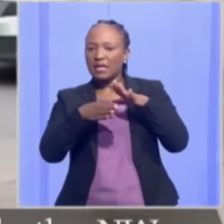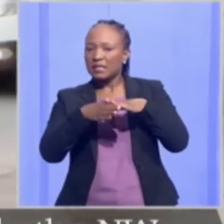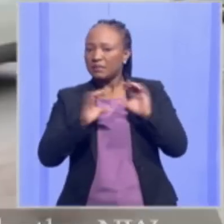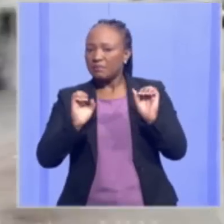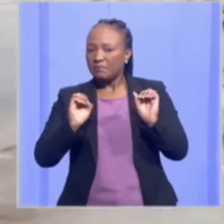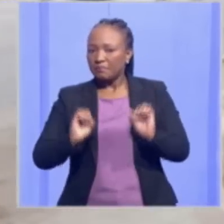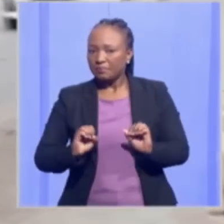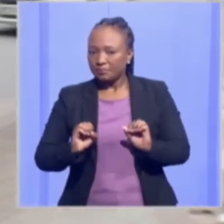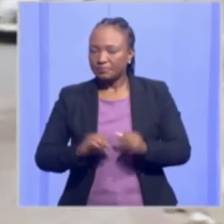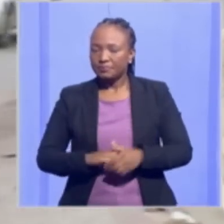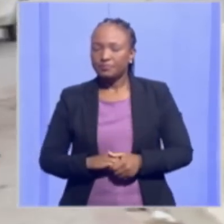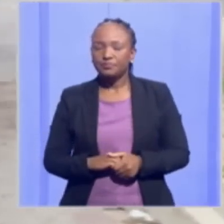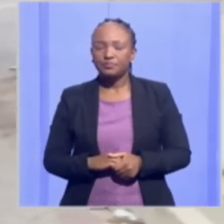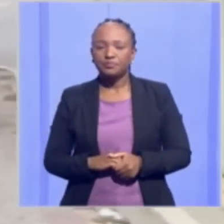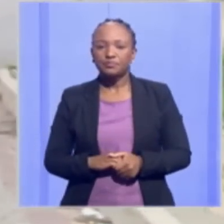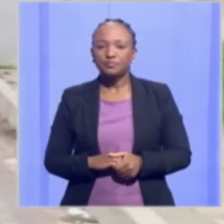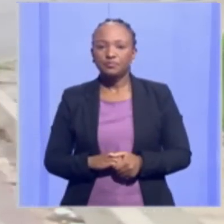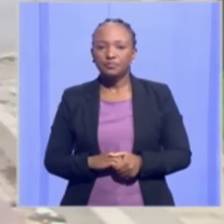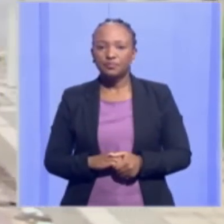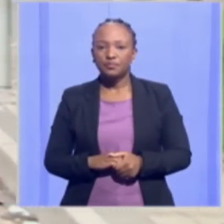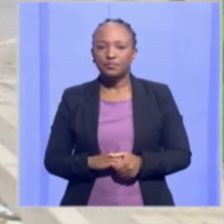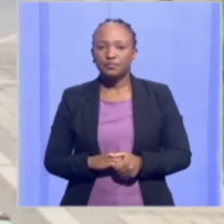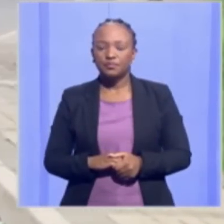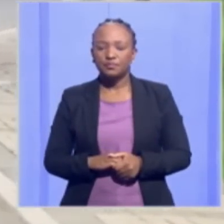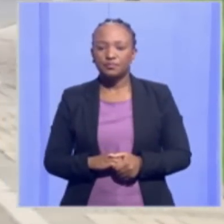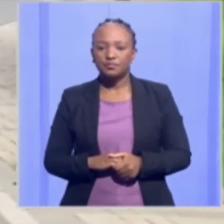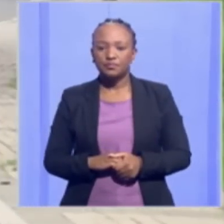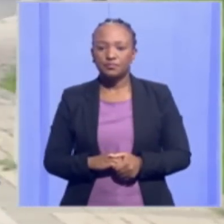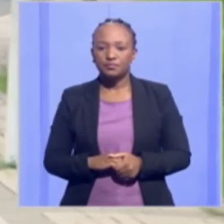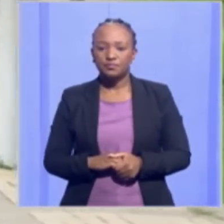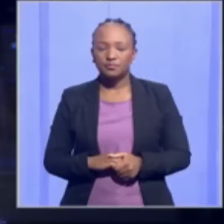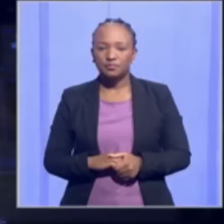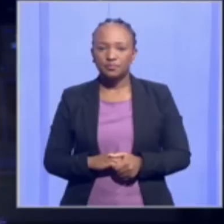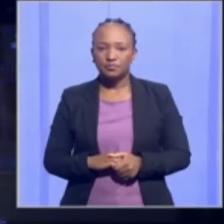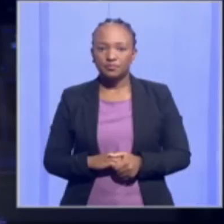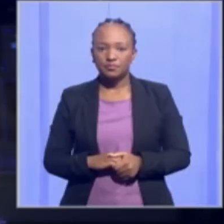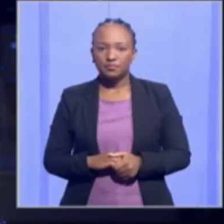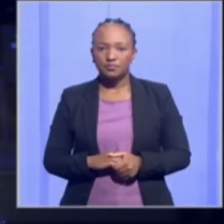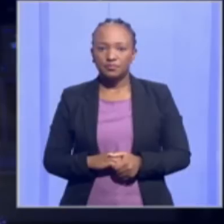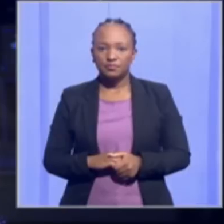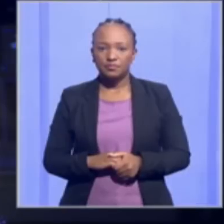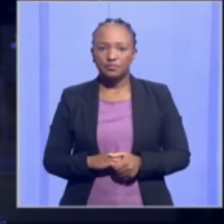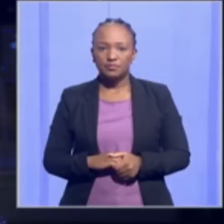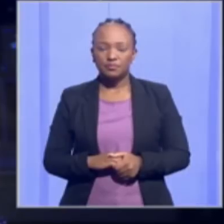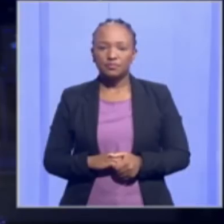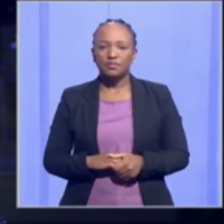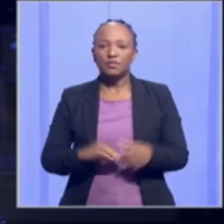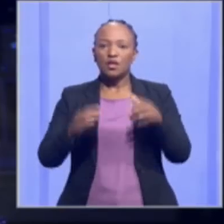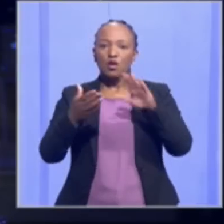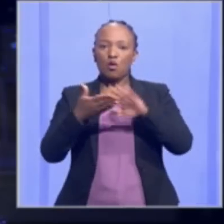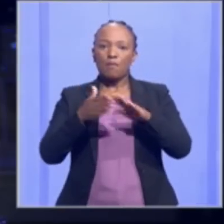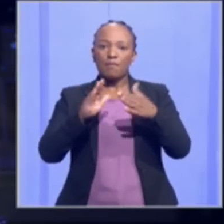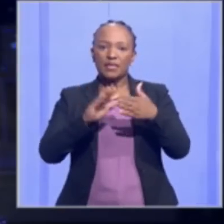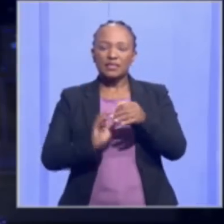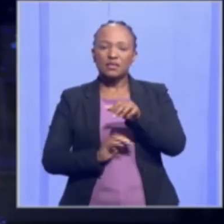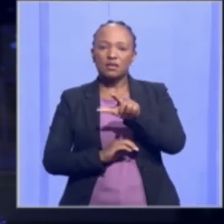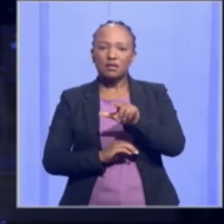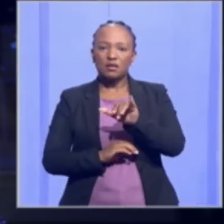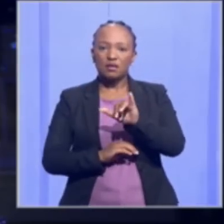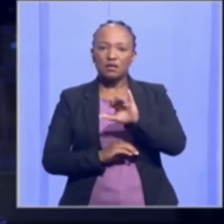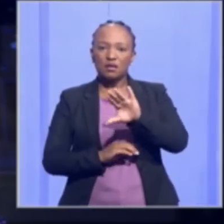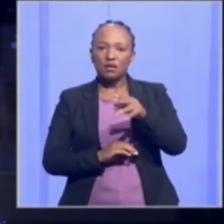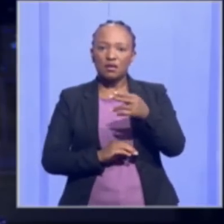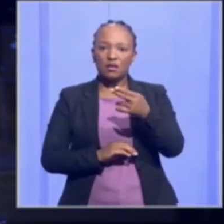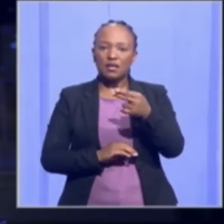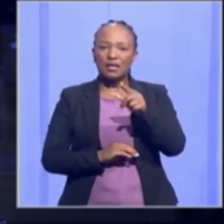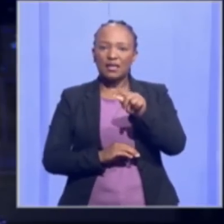ona. Ke Tebogo Phakedi wa dikgang tsa SABC mo Mahikeng. Baahi ba Lichtenburg ba